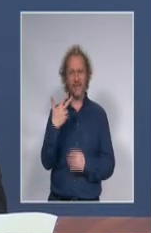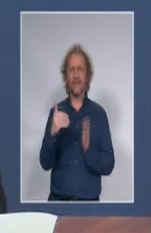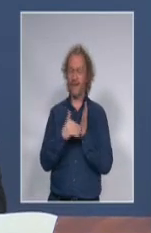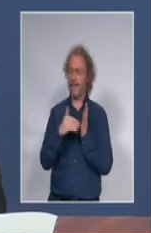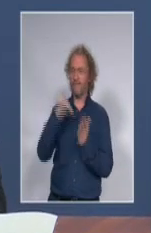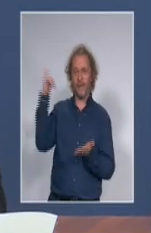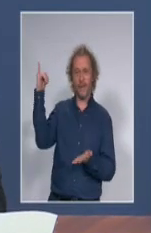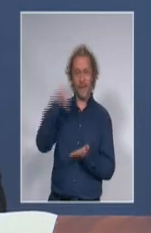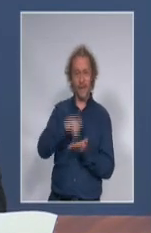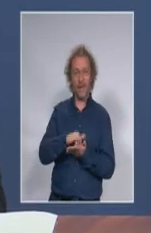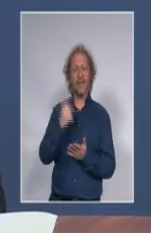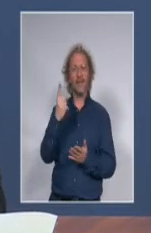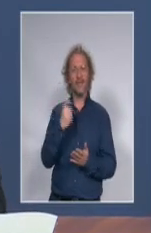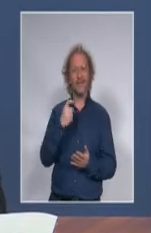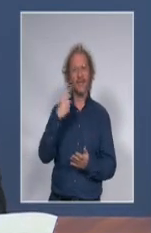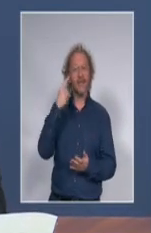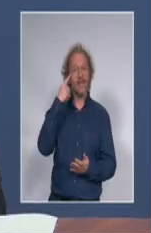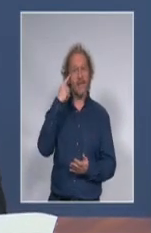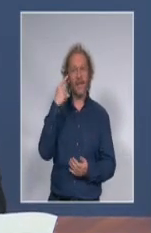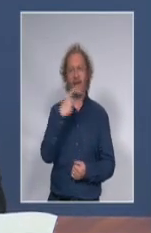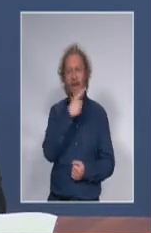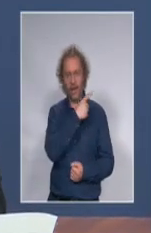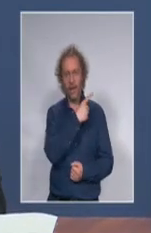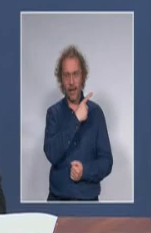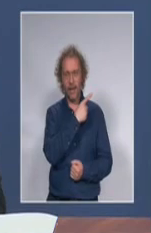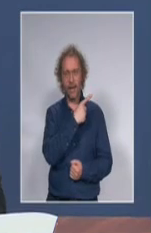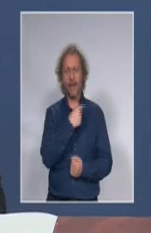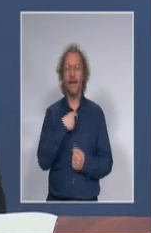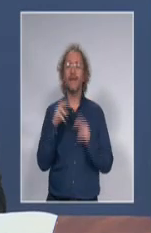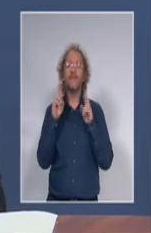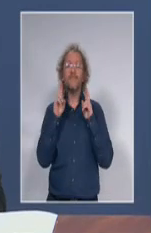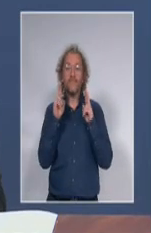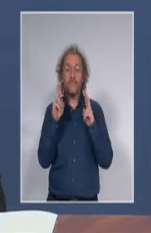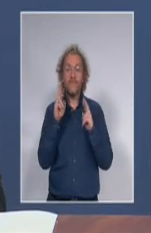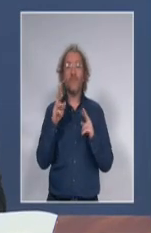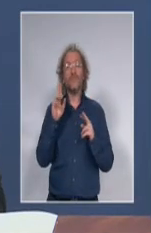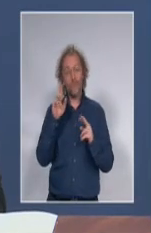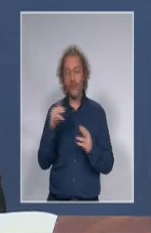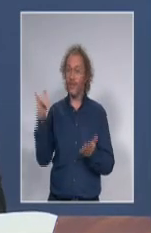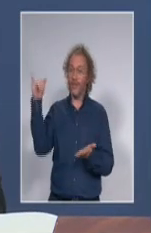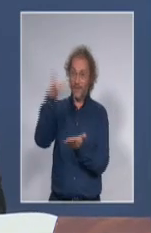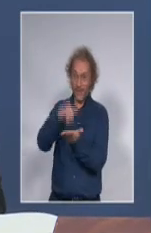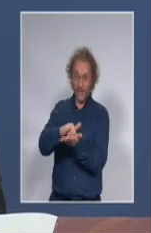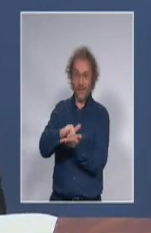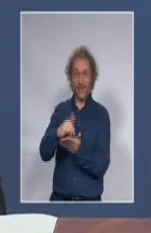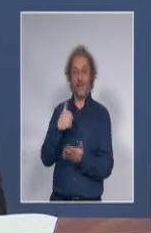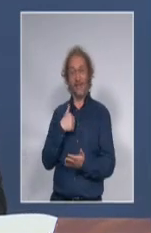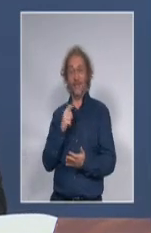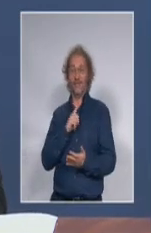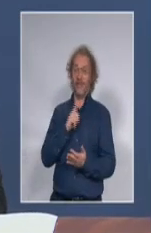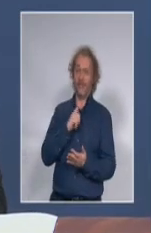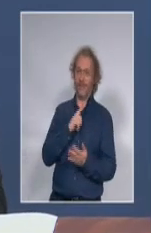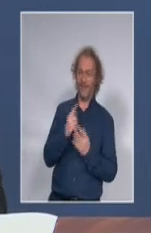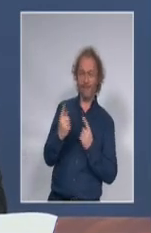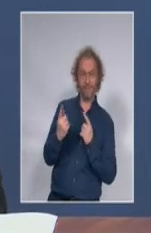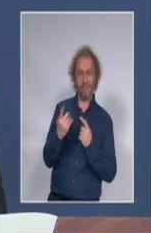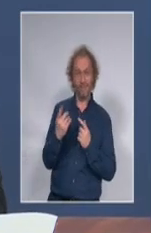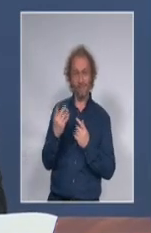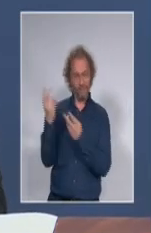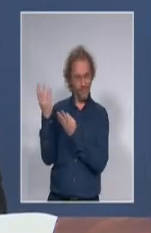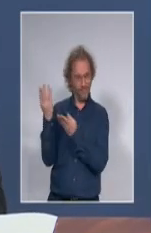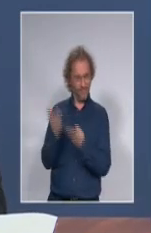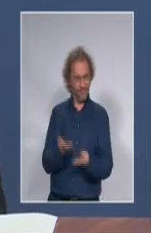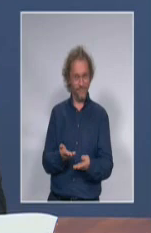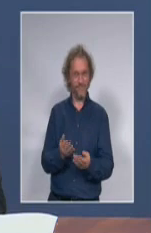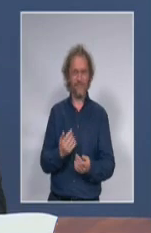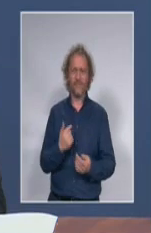Nadam se da ću moći tada da sačekam taj avion i da Anu i Vladu obradujem onim što donosimo